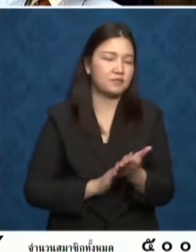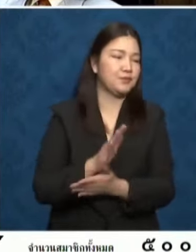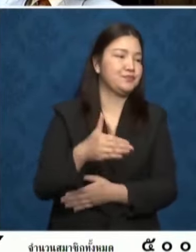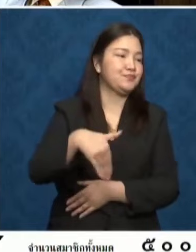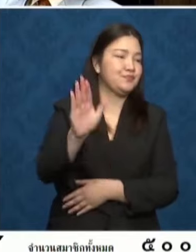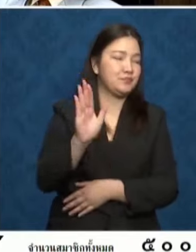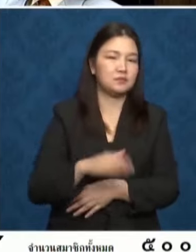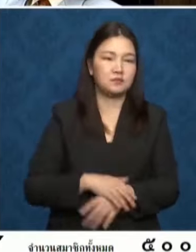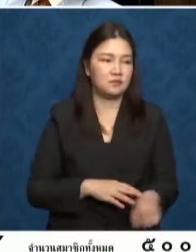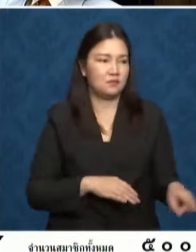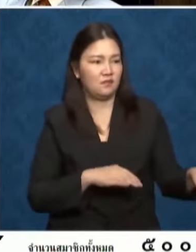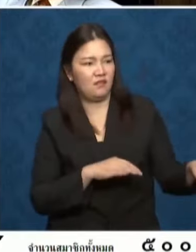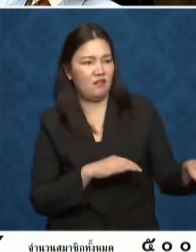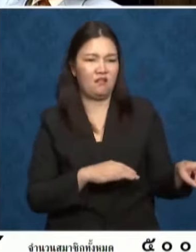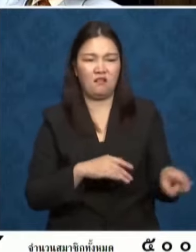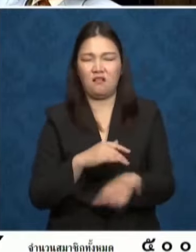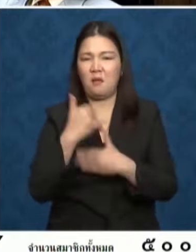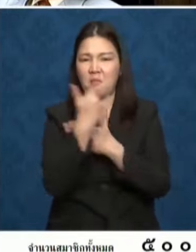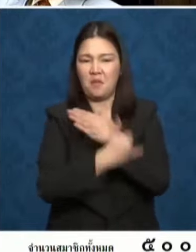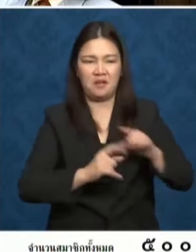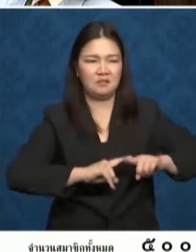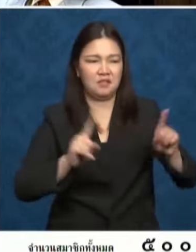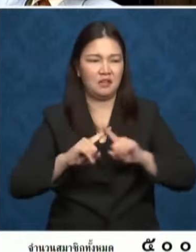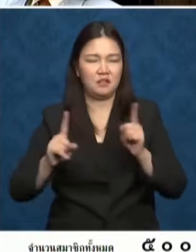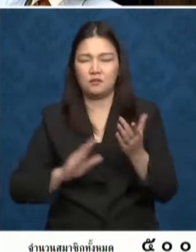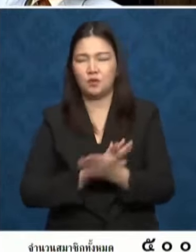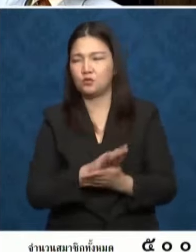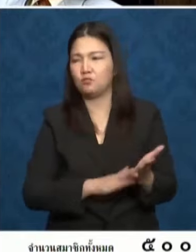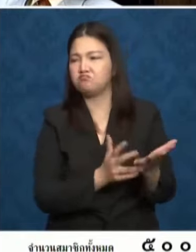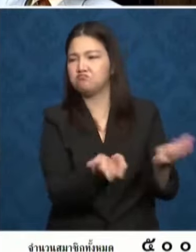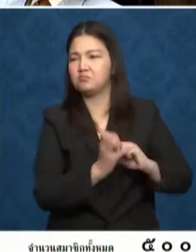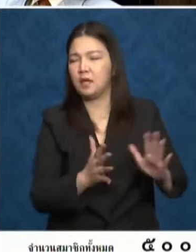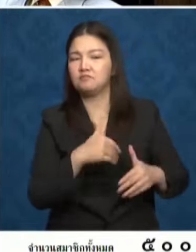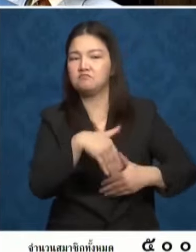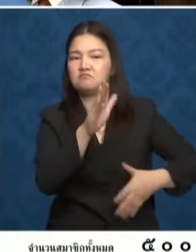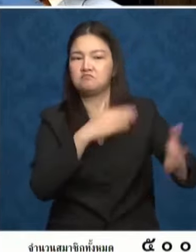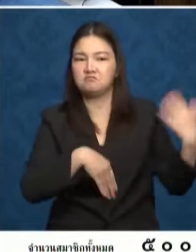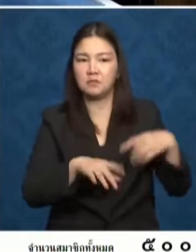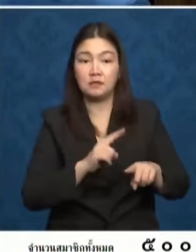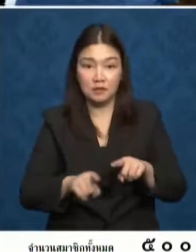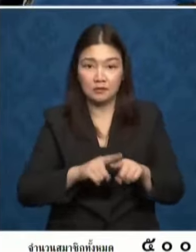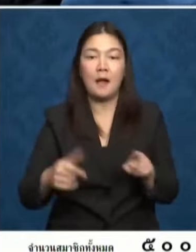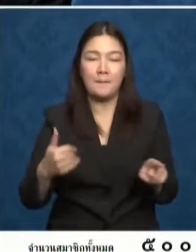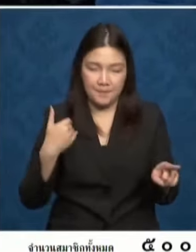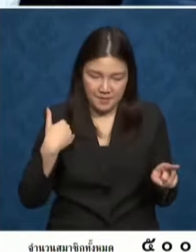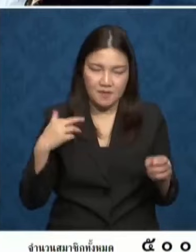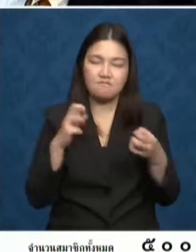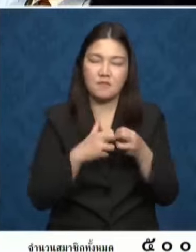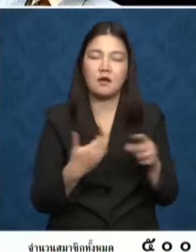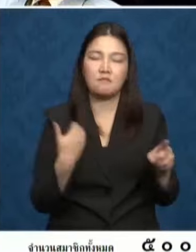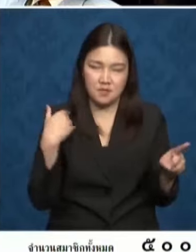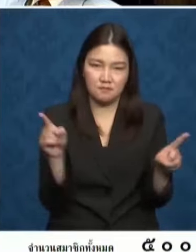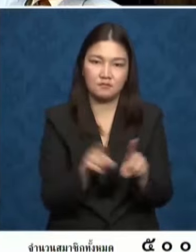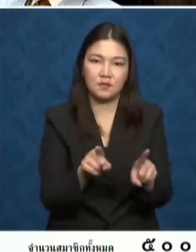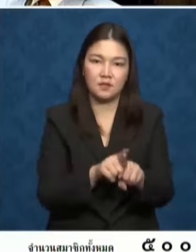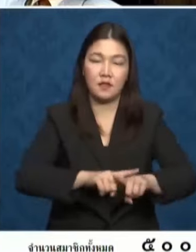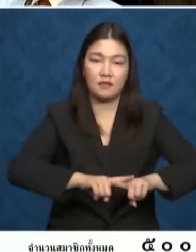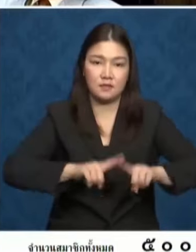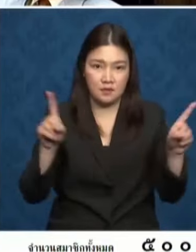ทางเชื้อชาติหรือมพฤฐานมาจากกลุ่มชาติพันธุ์เป็นสิ่งที่เป็นไปได้ยากแต่